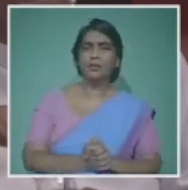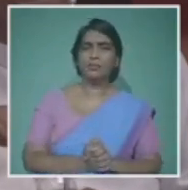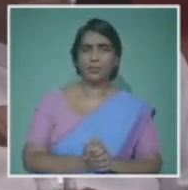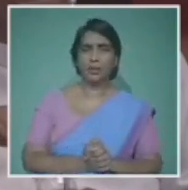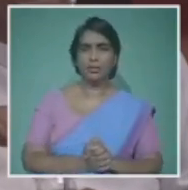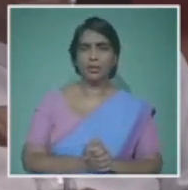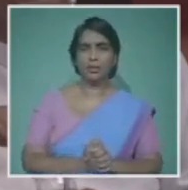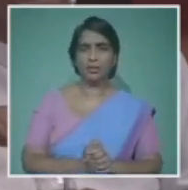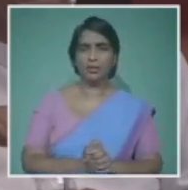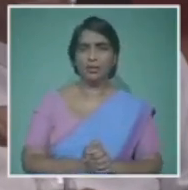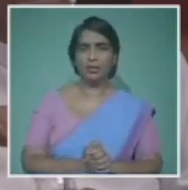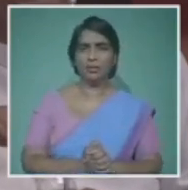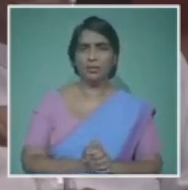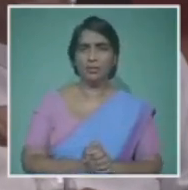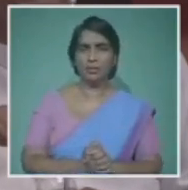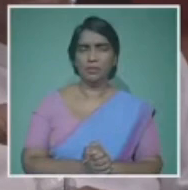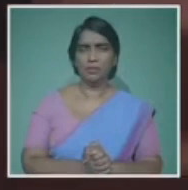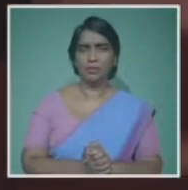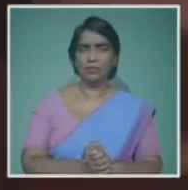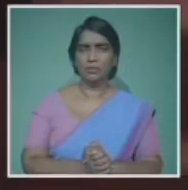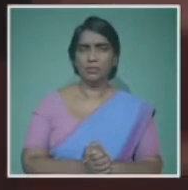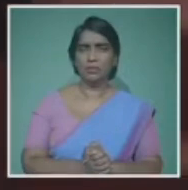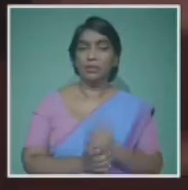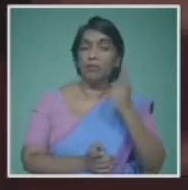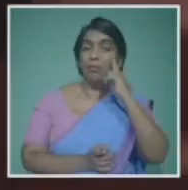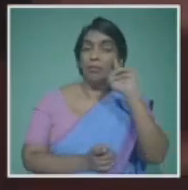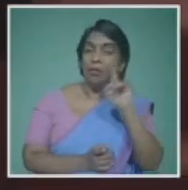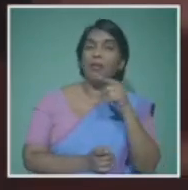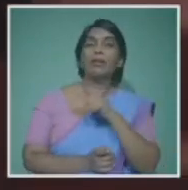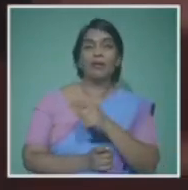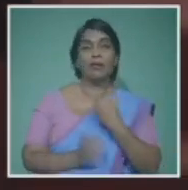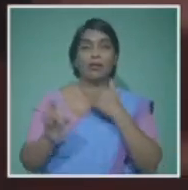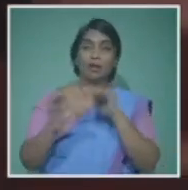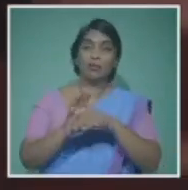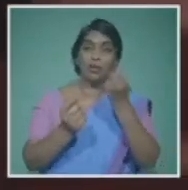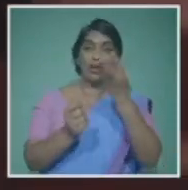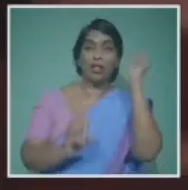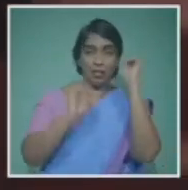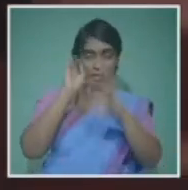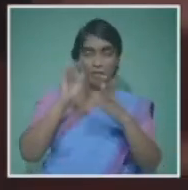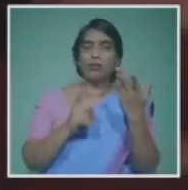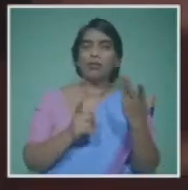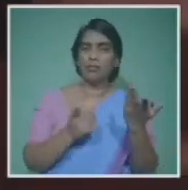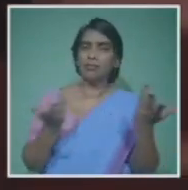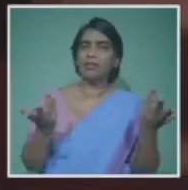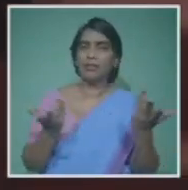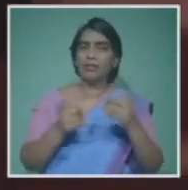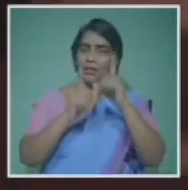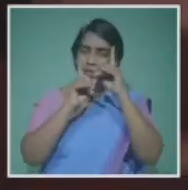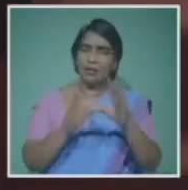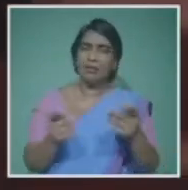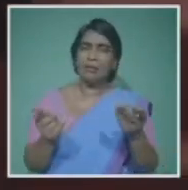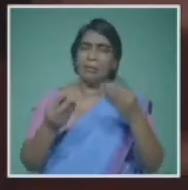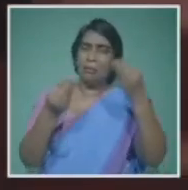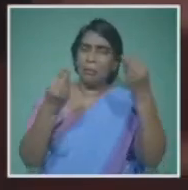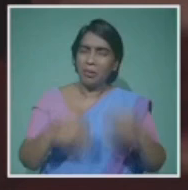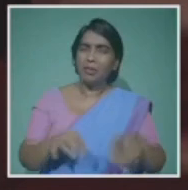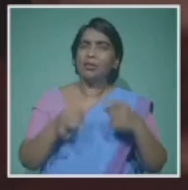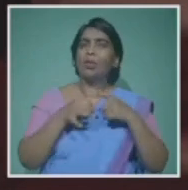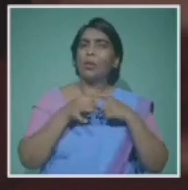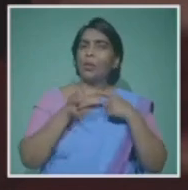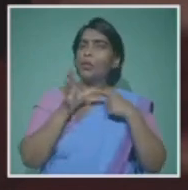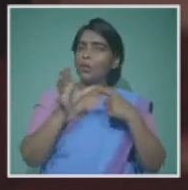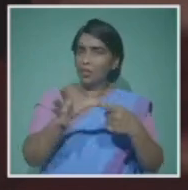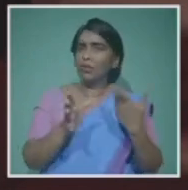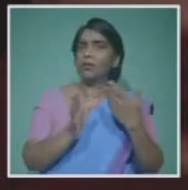ya hari ini utara. Dan waktu malah upacara punya kerana waktu malah awal swami kau saliye baik kelah. Ayi mehema siler sarala pilituru me